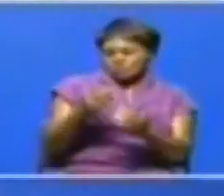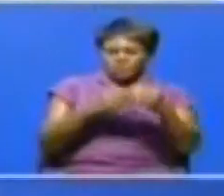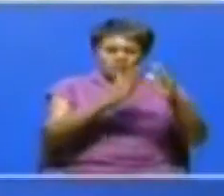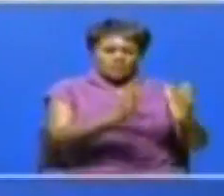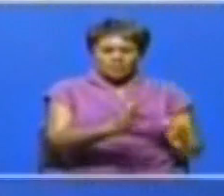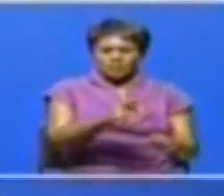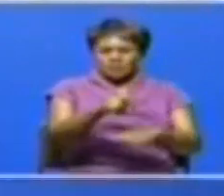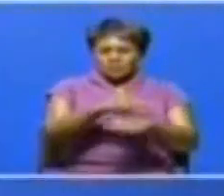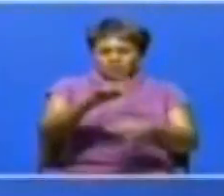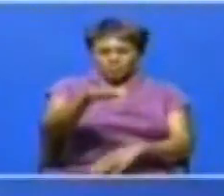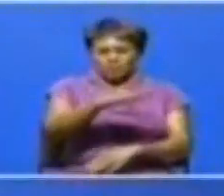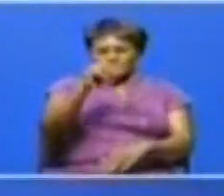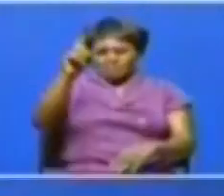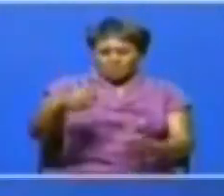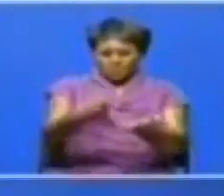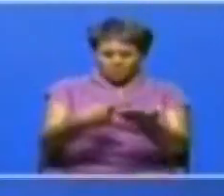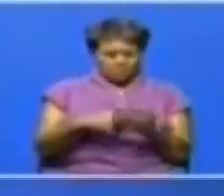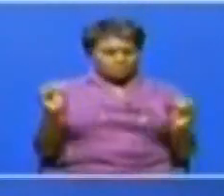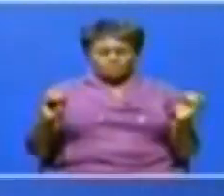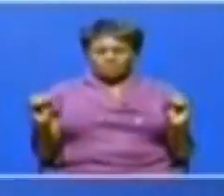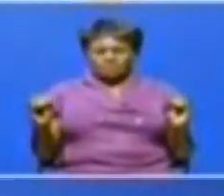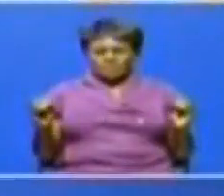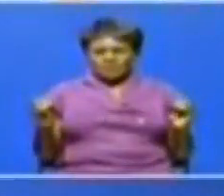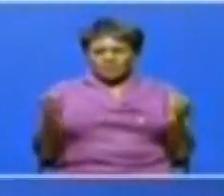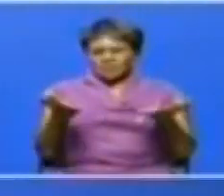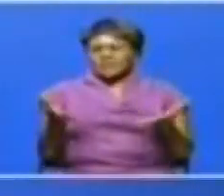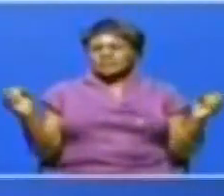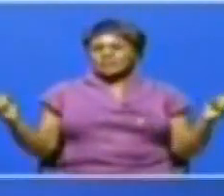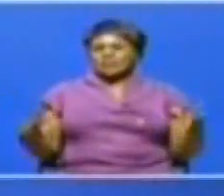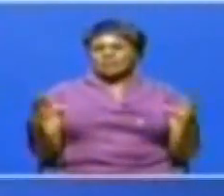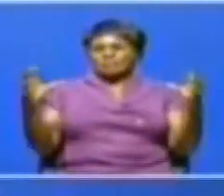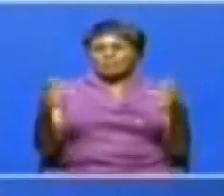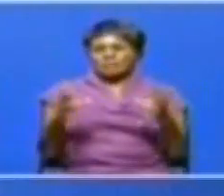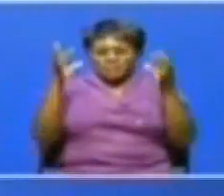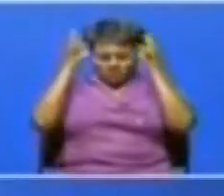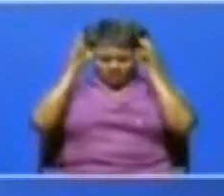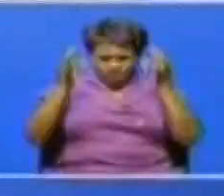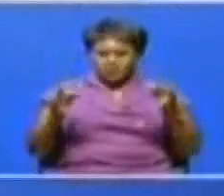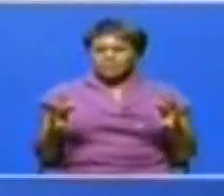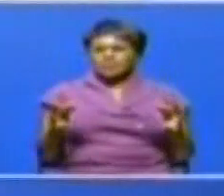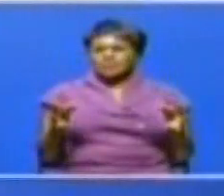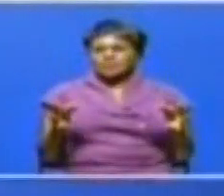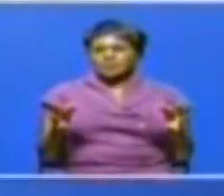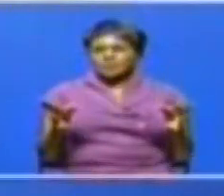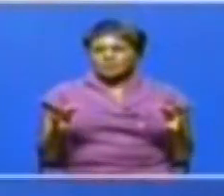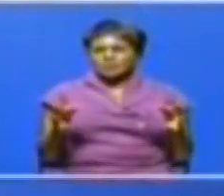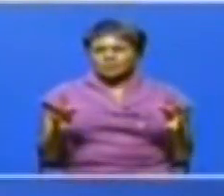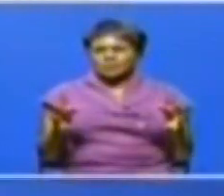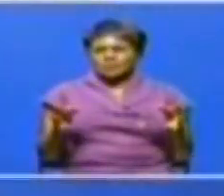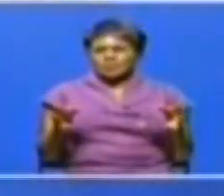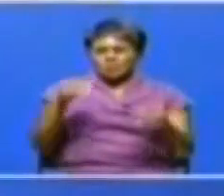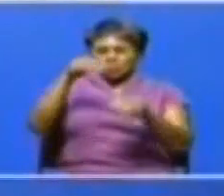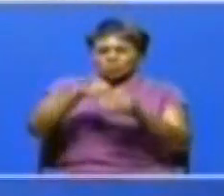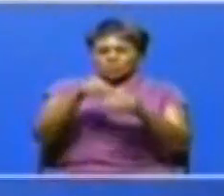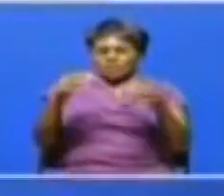National Assembly. Kwa hivyo hilo si lazima lijadiliwe. Si lazima lijadiliwe because hiyo ni mambo ya chama. Chama hiyo ni uongozi wa chama. Hiyo mambo yote itajadiliwa